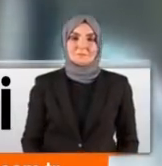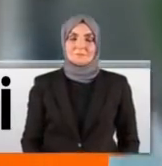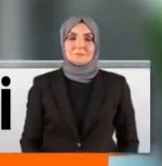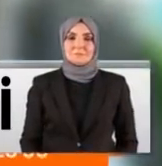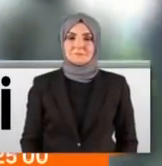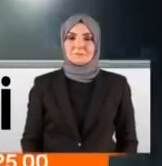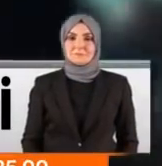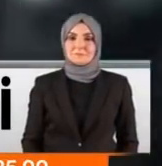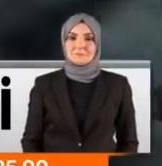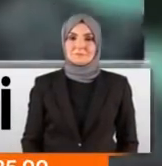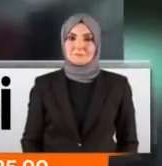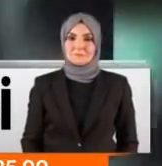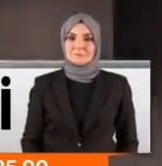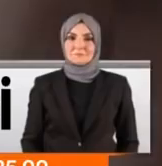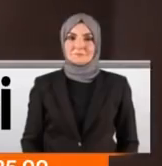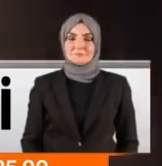çok